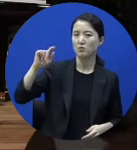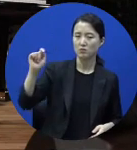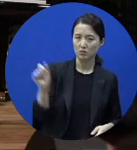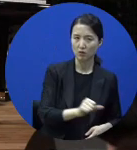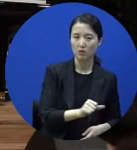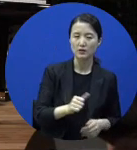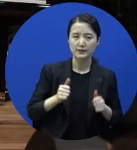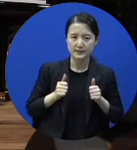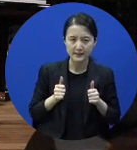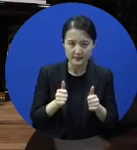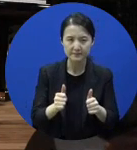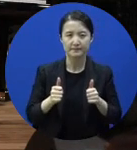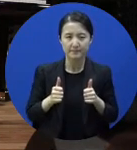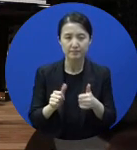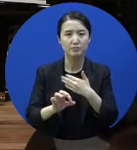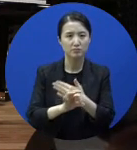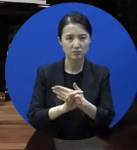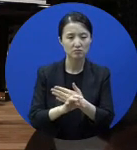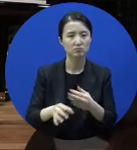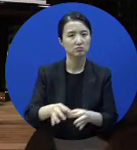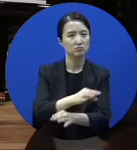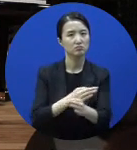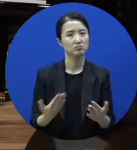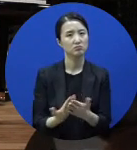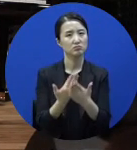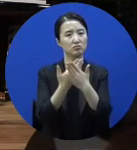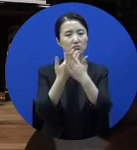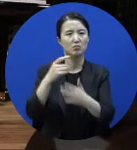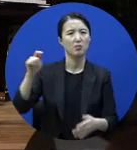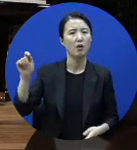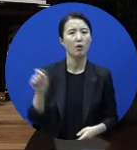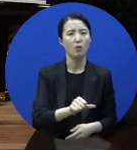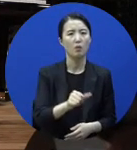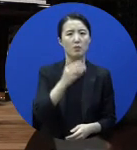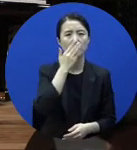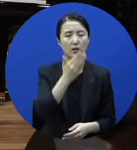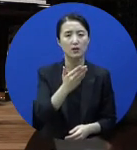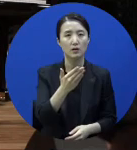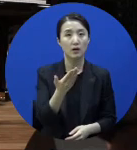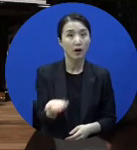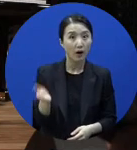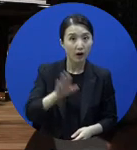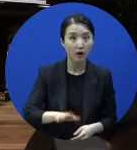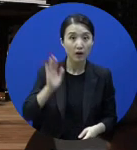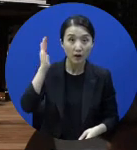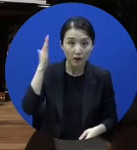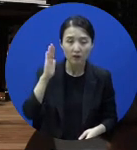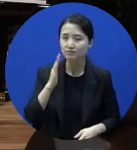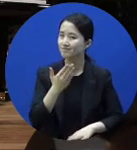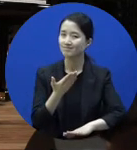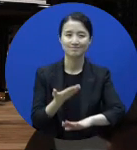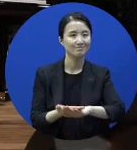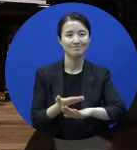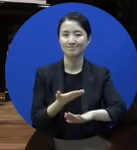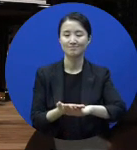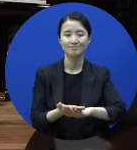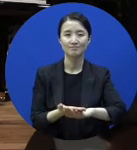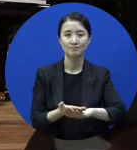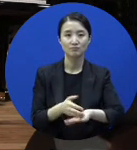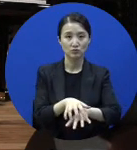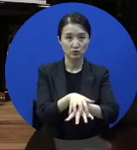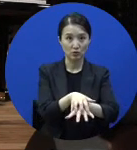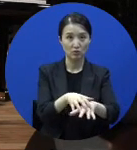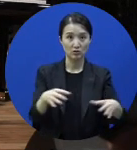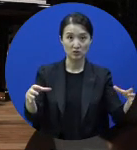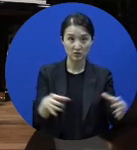하고 빨리빨리 하면 되는 상황이 됐는데, 지금 저희 아니면 저희 자식 세대 같은 경우는 그렇지가 않죠. 어떤 조직 자체가 간소화되고 또